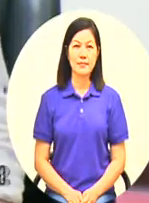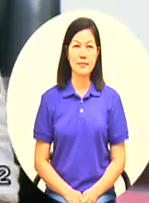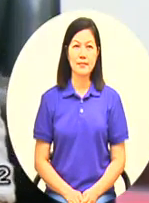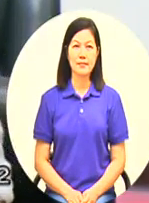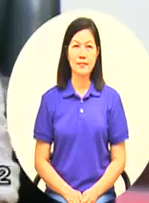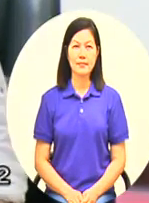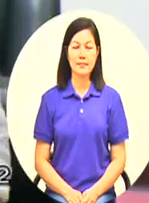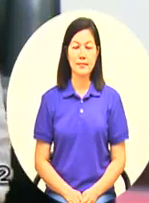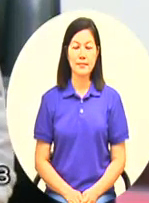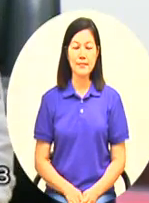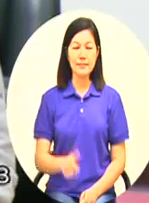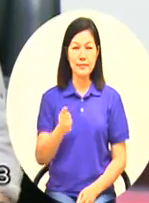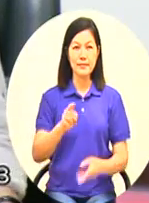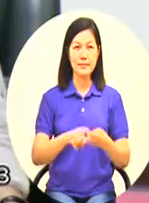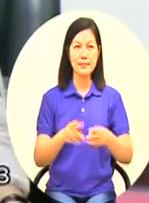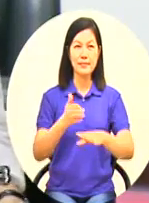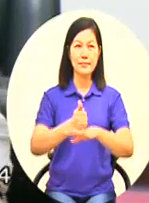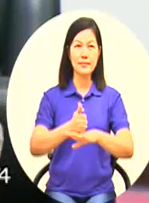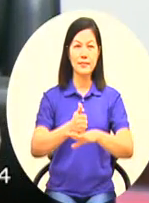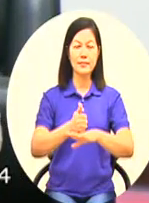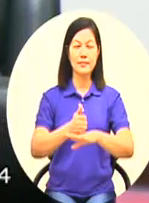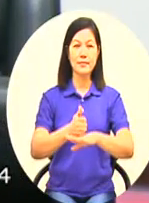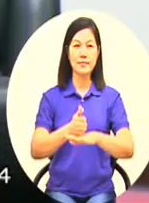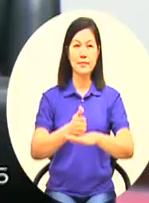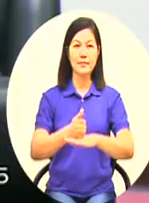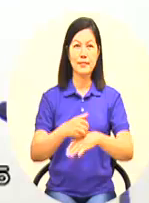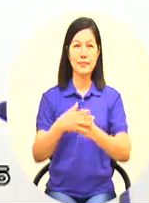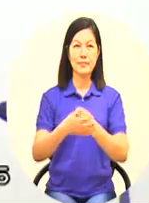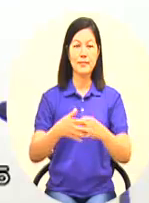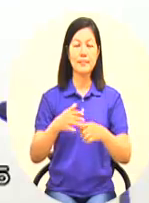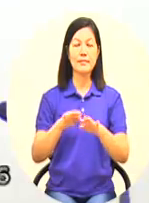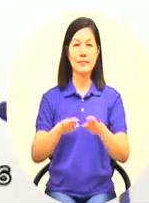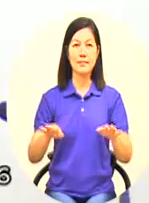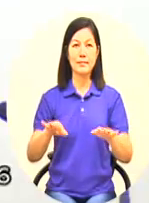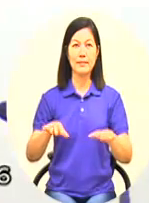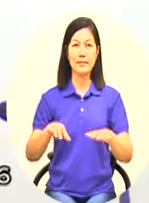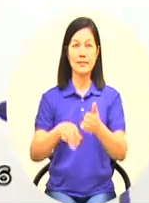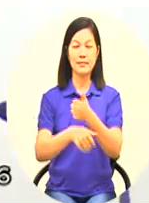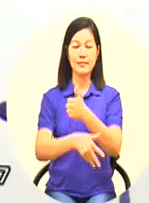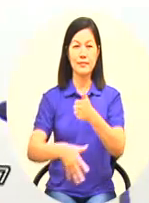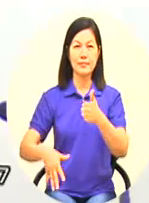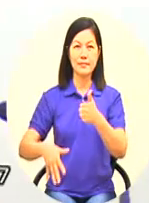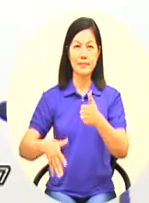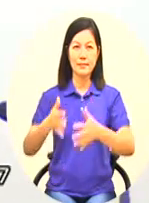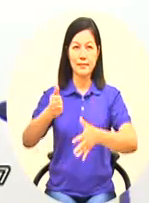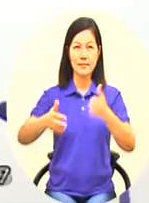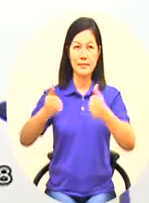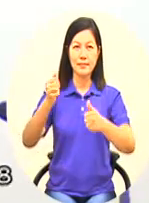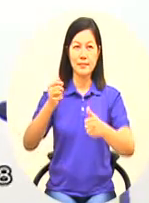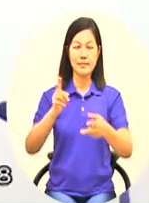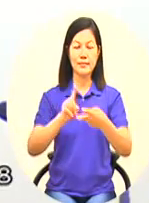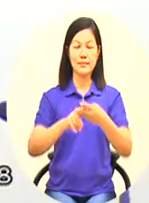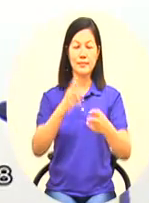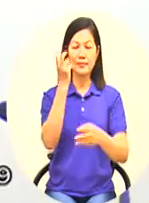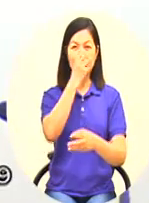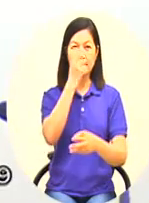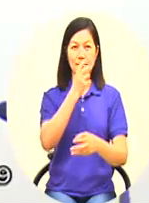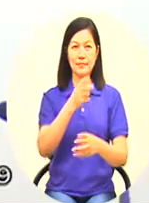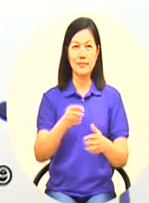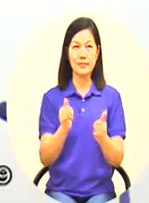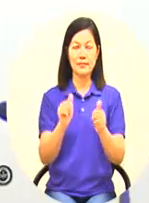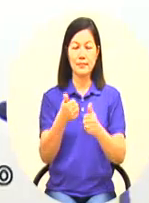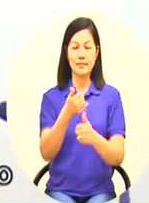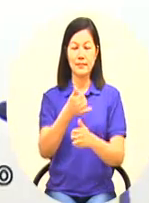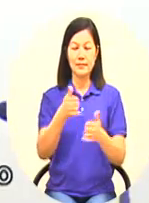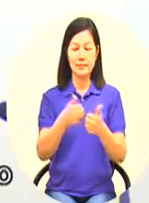谢谢主席。主席、保安部门的各位局处首长、主管、议会同仁、媒体朋友、